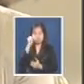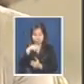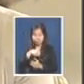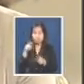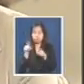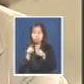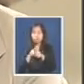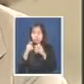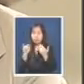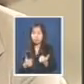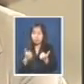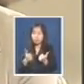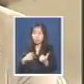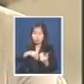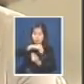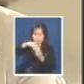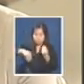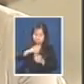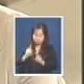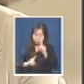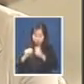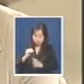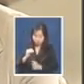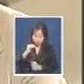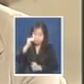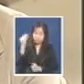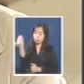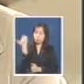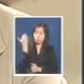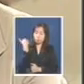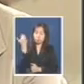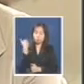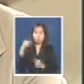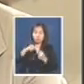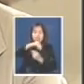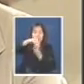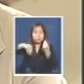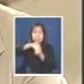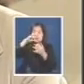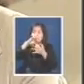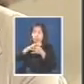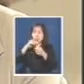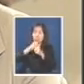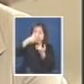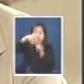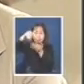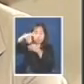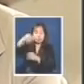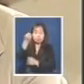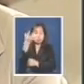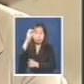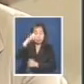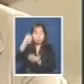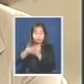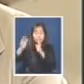ได้อย่าง GDP ที่โตขึ้นของประเทศเราเนี่ยเมื่อก่อนเราก็จะเป็นพึ่งจากรายได้ของการส่งออกเป็นจำนวนมากนะ